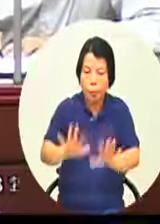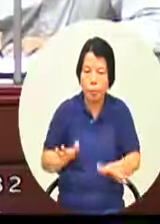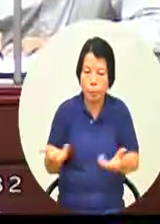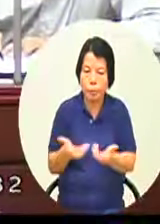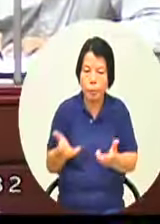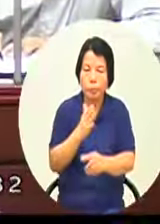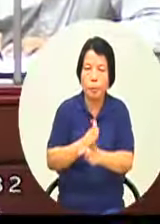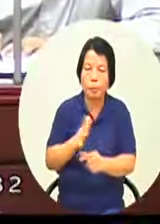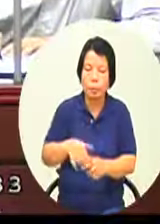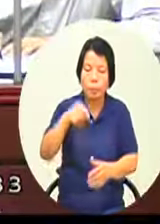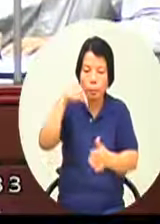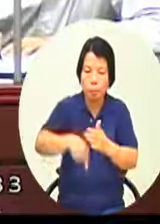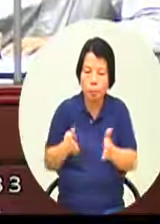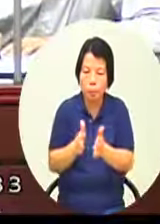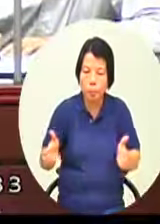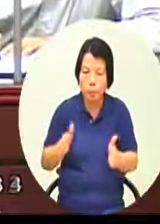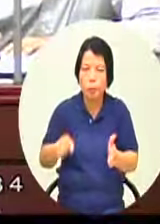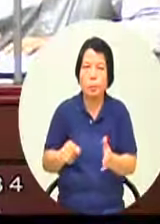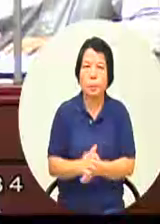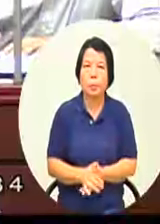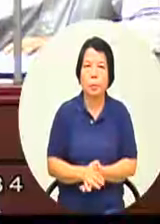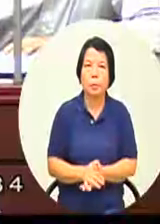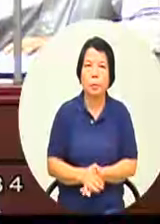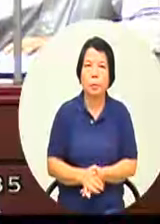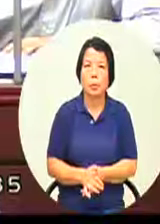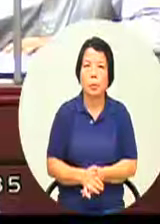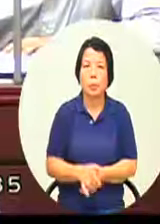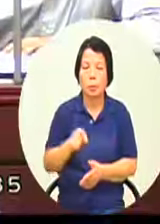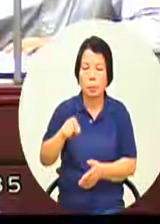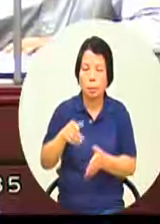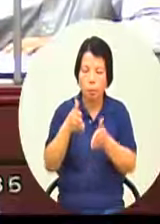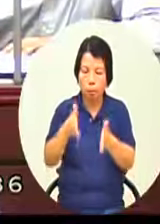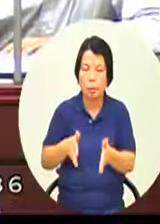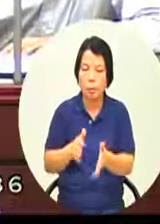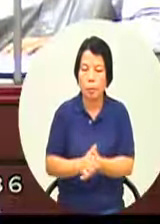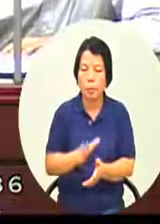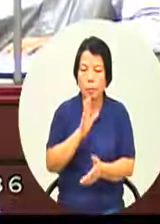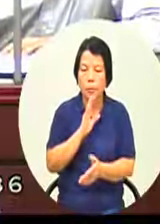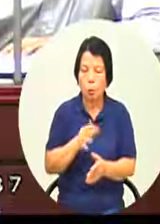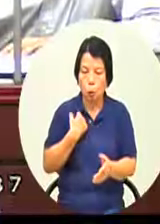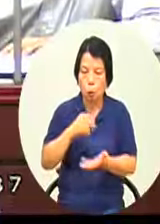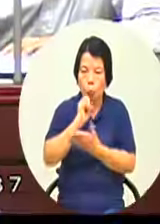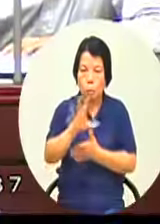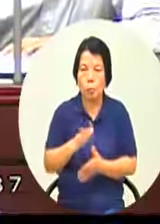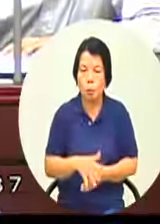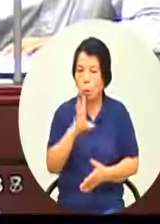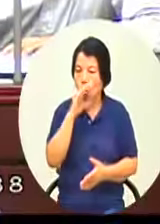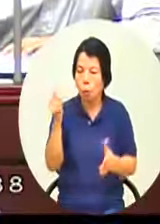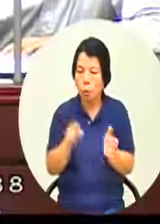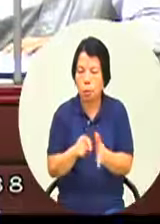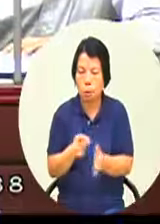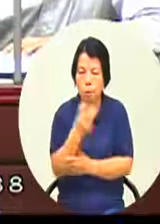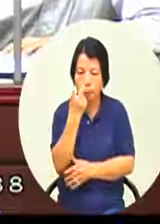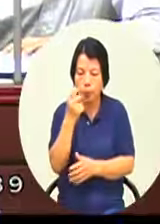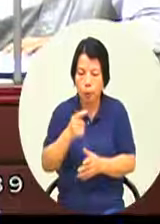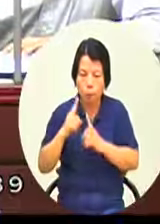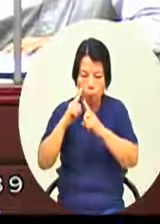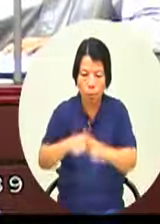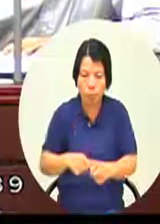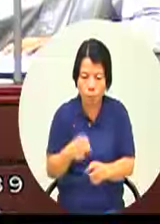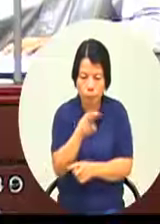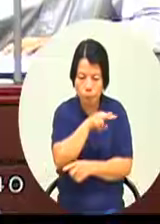度、宽度等等，我想因为这个部分我是不是跟议员报告，就是我回去再检视到现场去看一